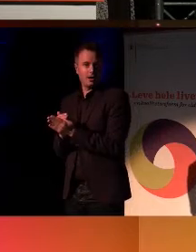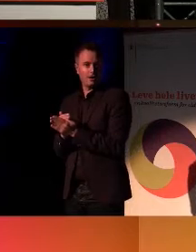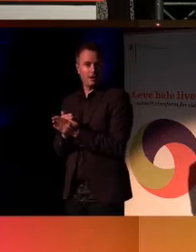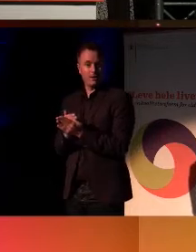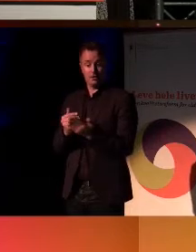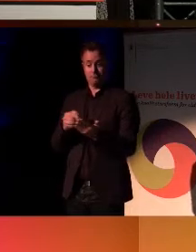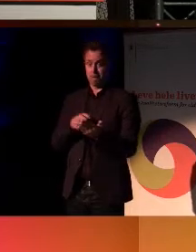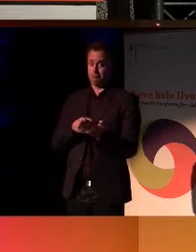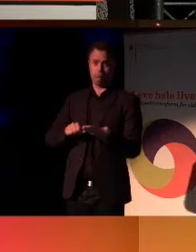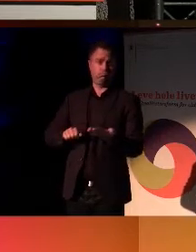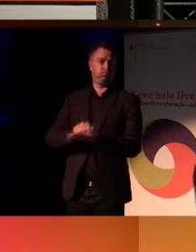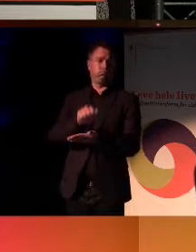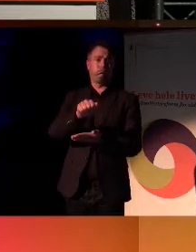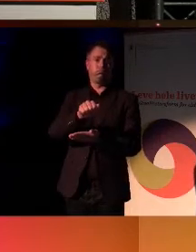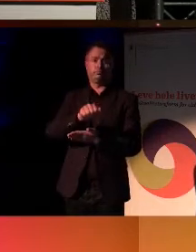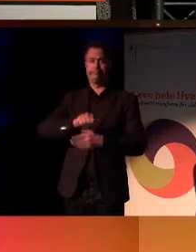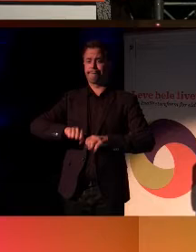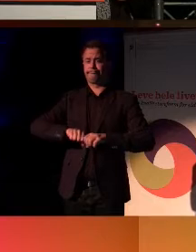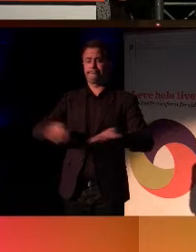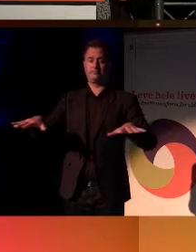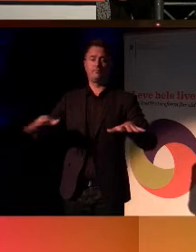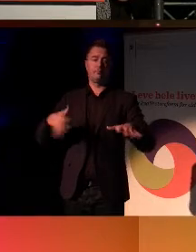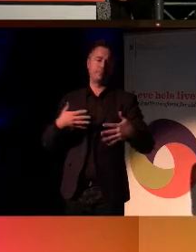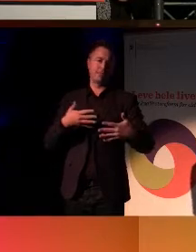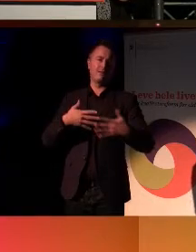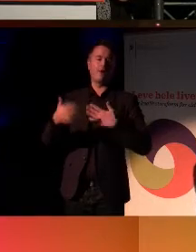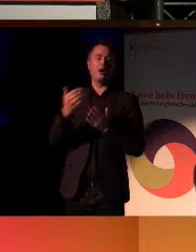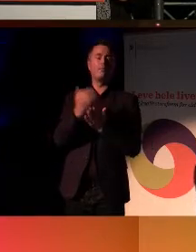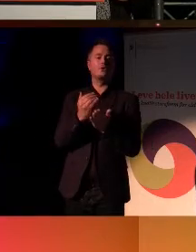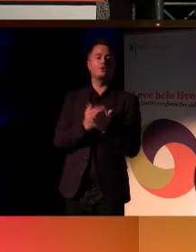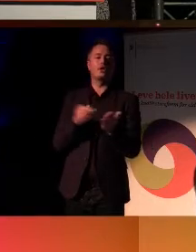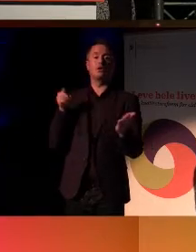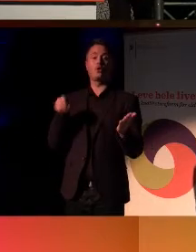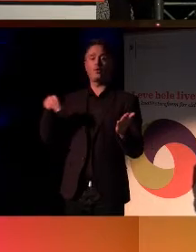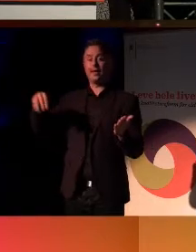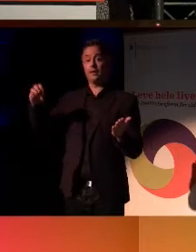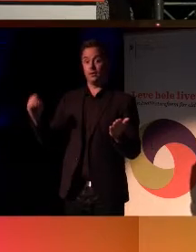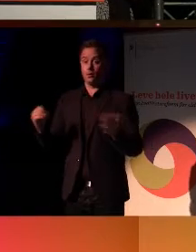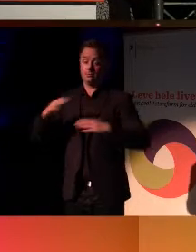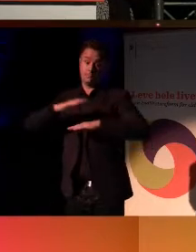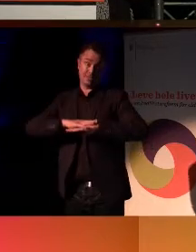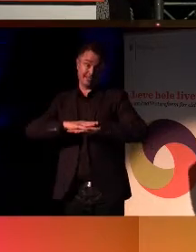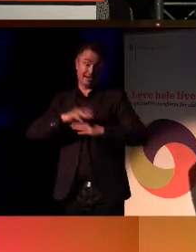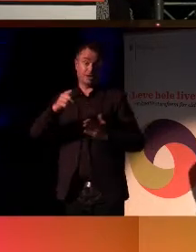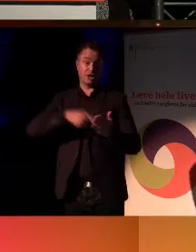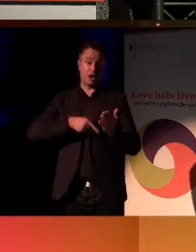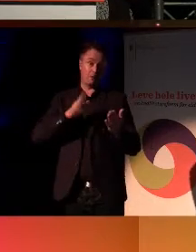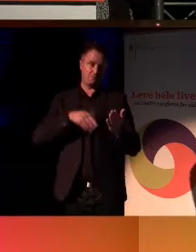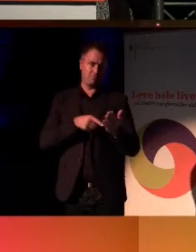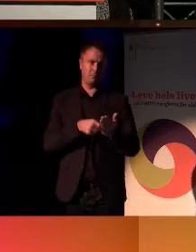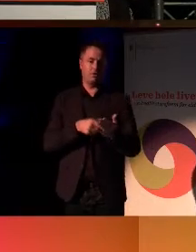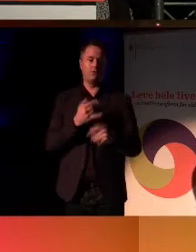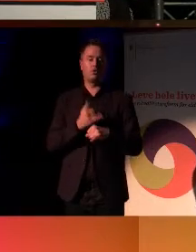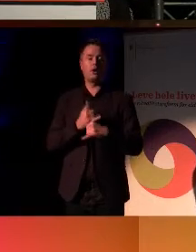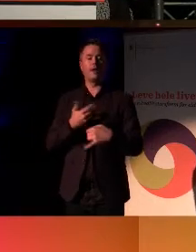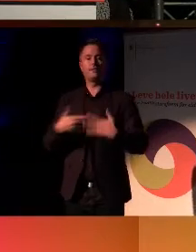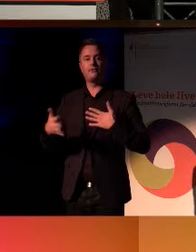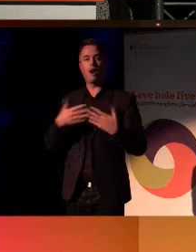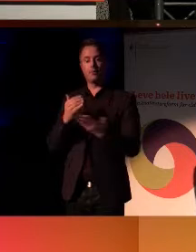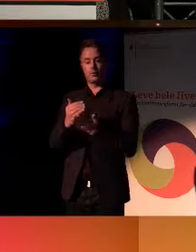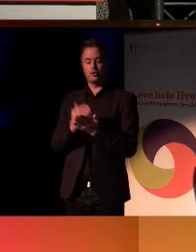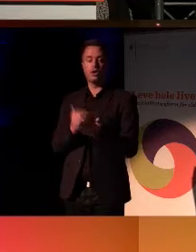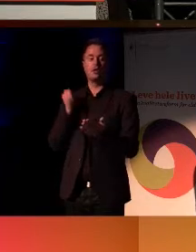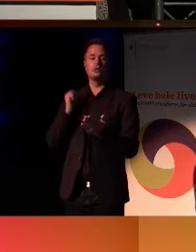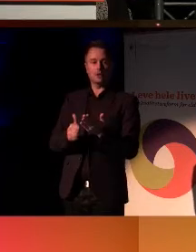de publisert på fagprosedyrer.no etter de kravene som ligger til hvordan slike fagprosedyrer